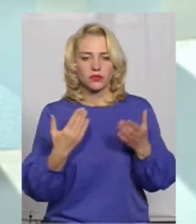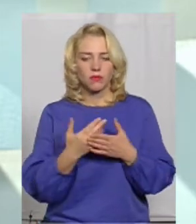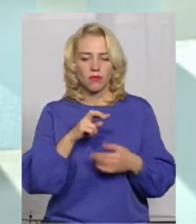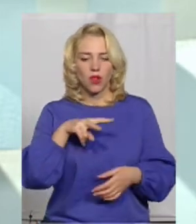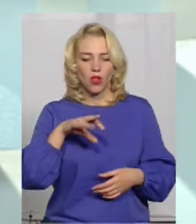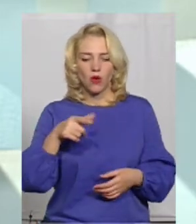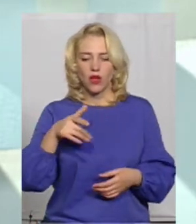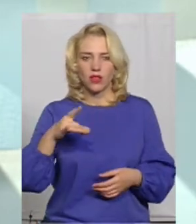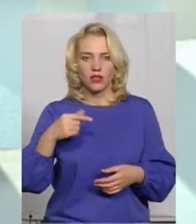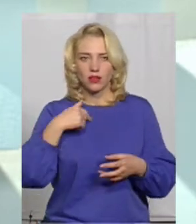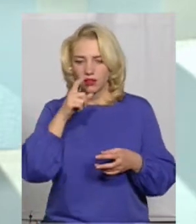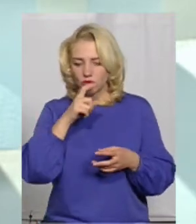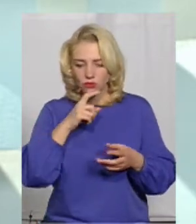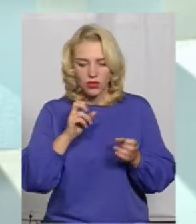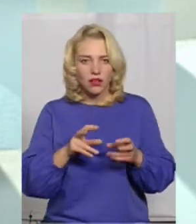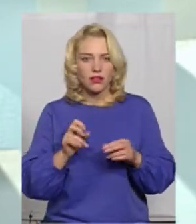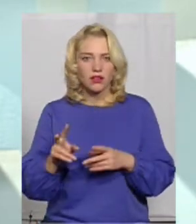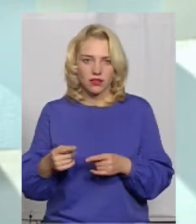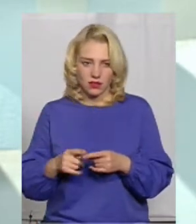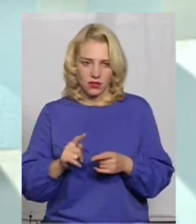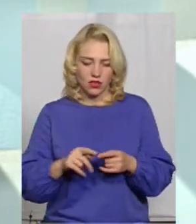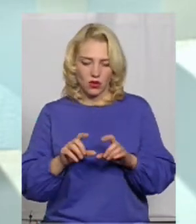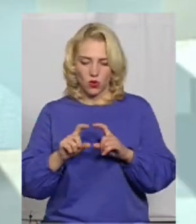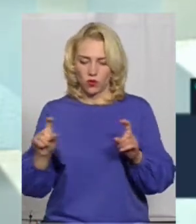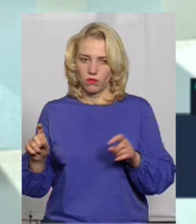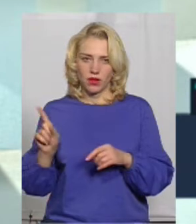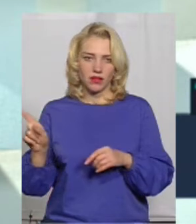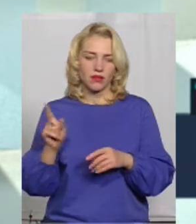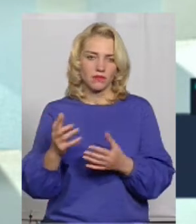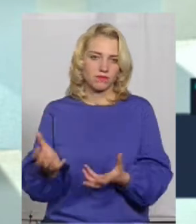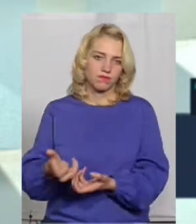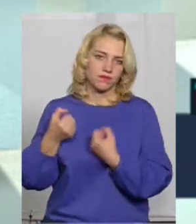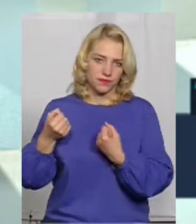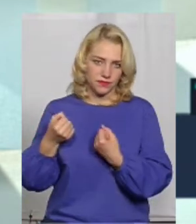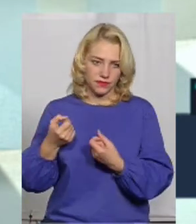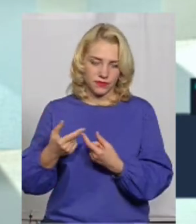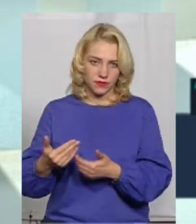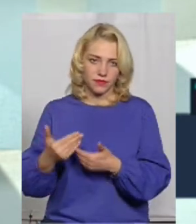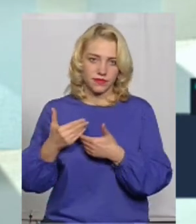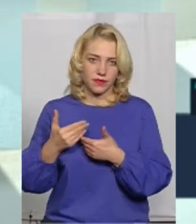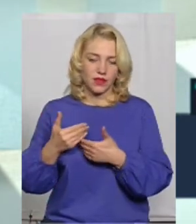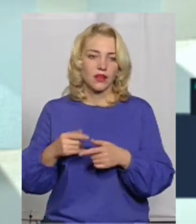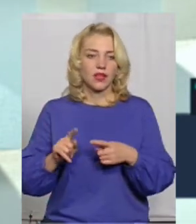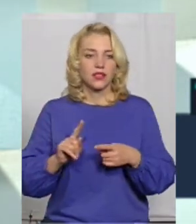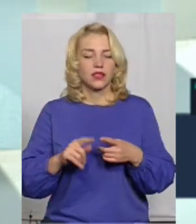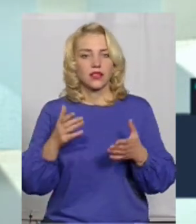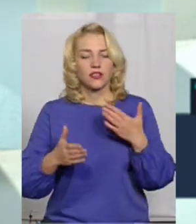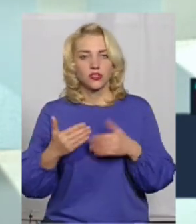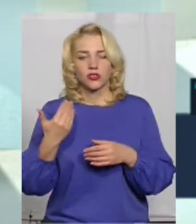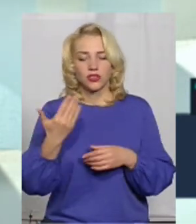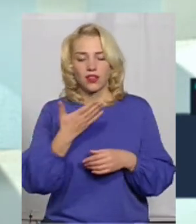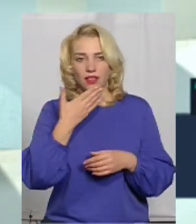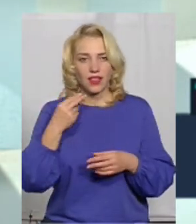ти не розумієшся в інструментах, ця компанія – це просто палочка-виручалочка, які можуть зробити всю справу за тебе. Тобто, якщо ти